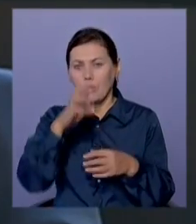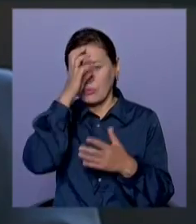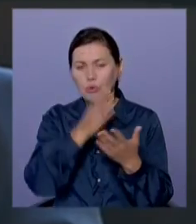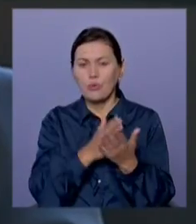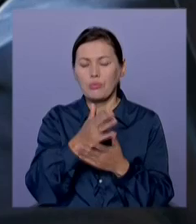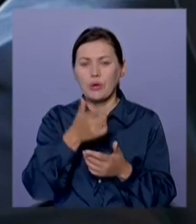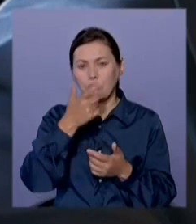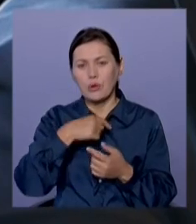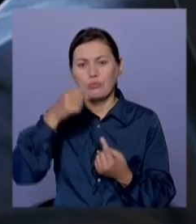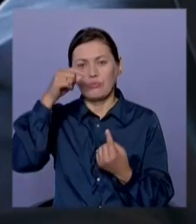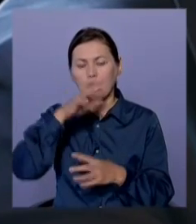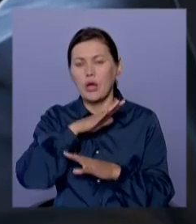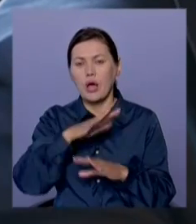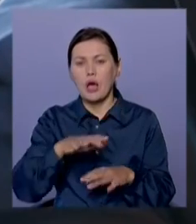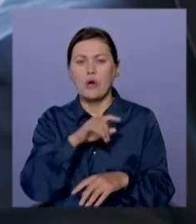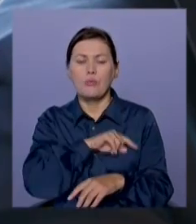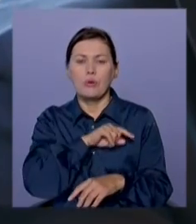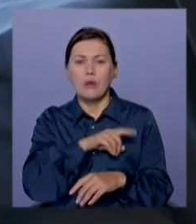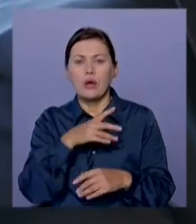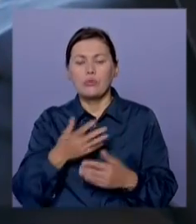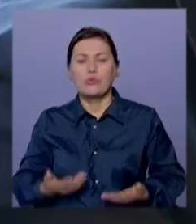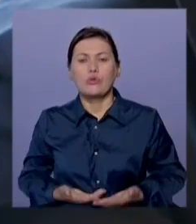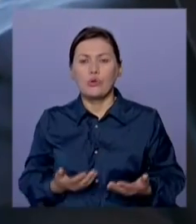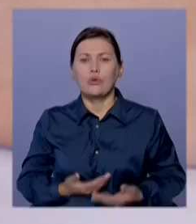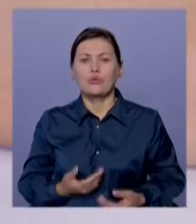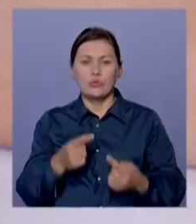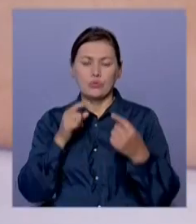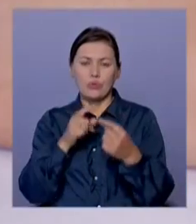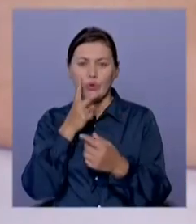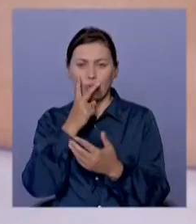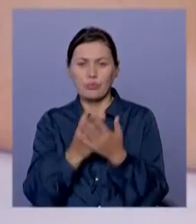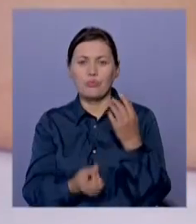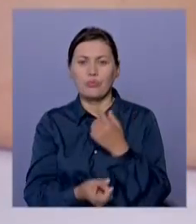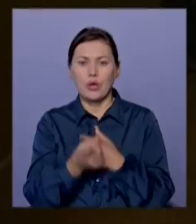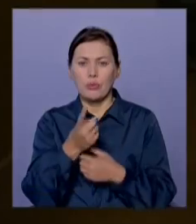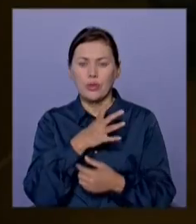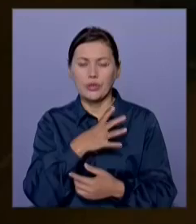қызметшілердің этикаға сай келмейтін мінез-құлқы тұрғындардың наразылығын тудырады екен.